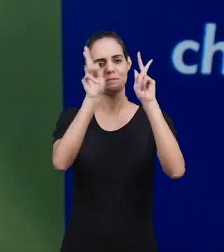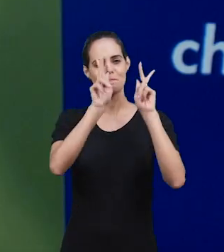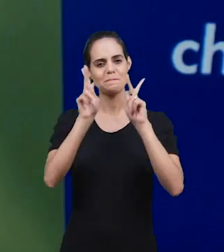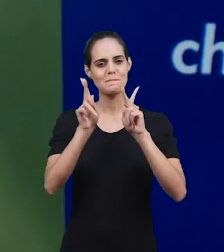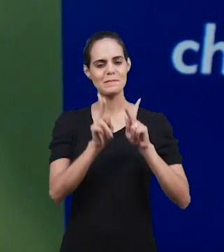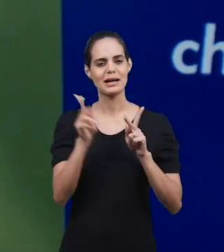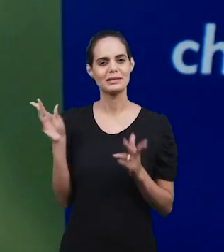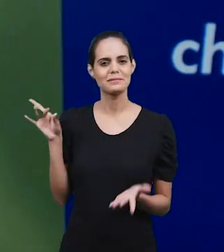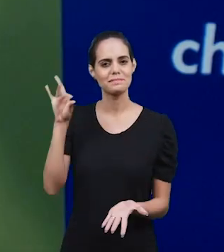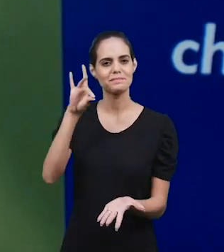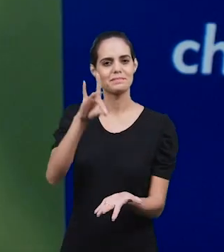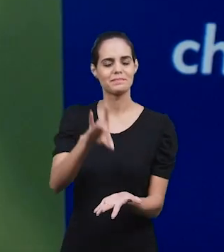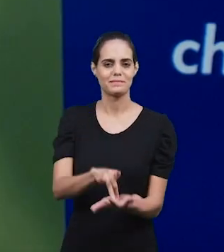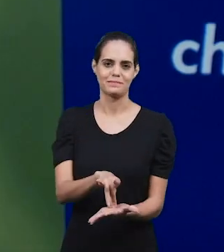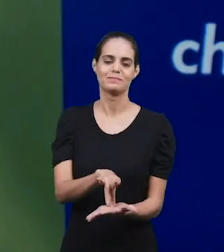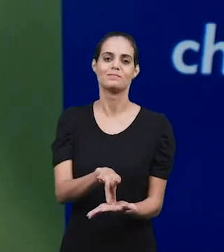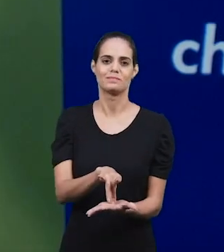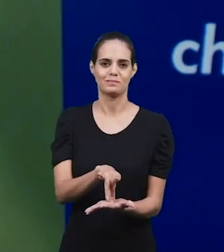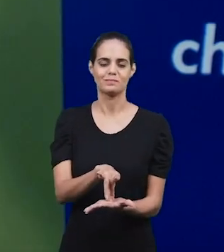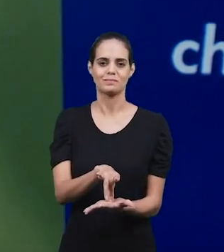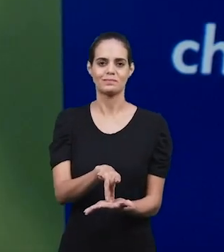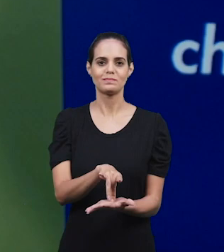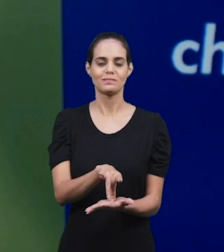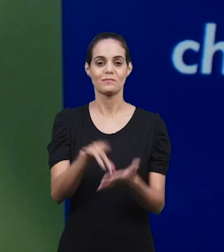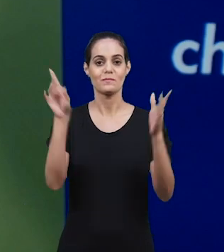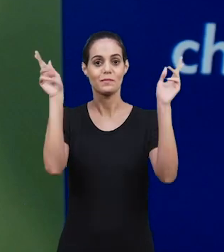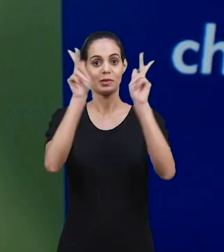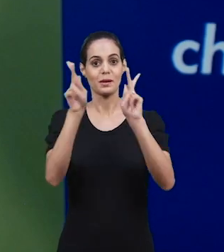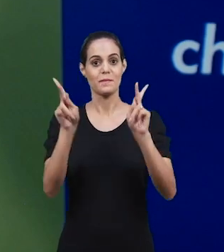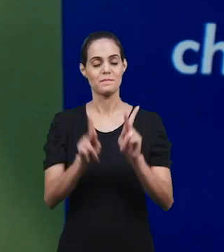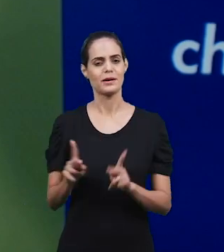paix. Cette véritable paix,